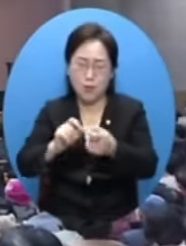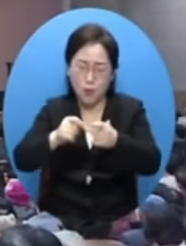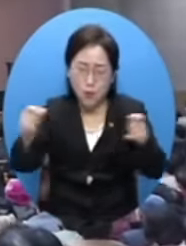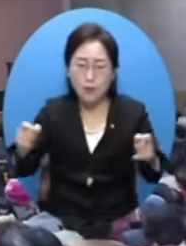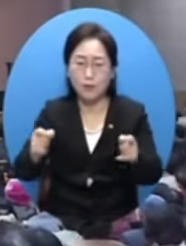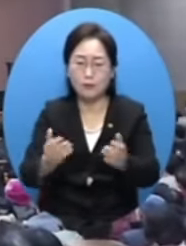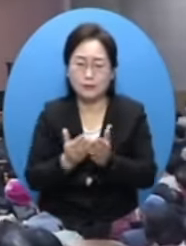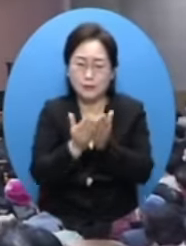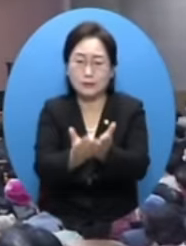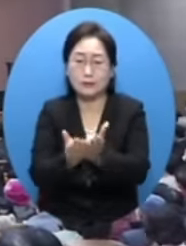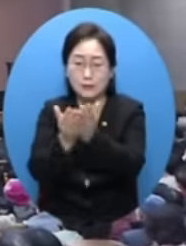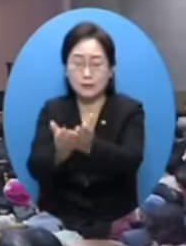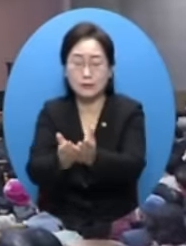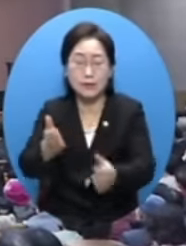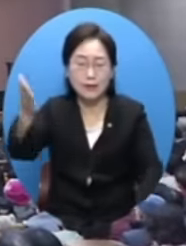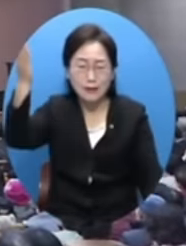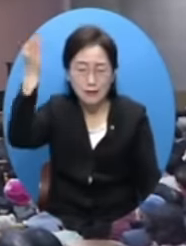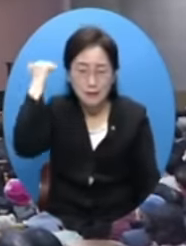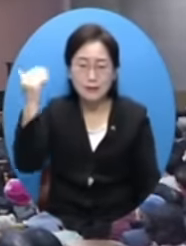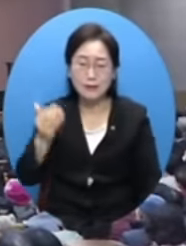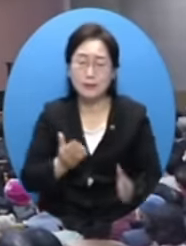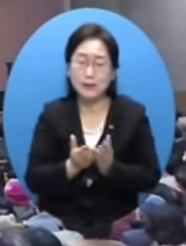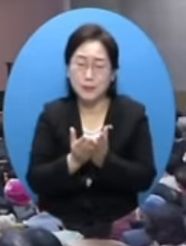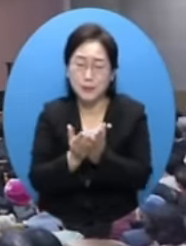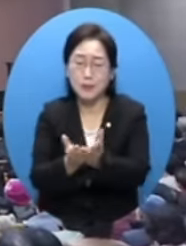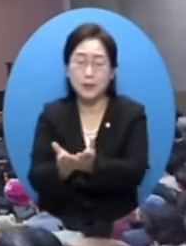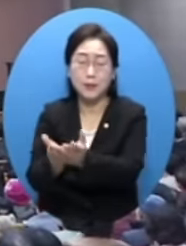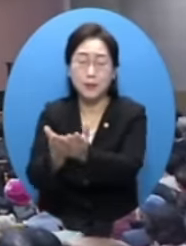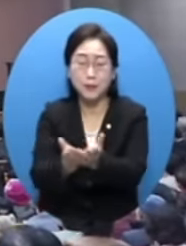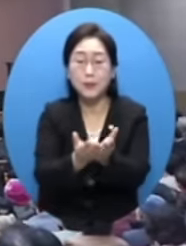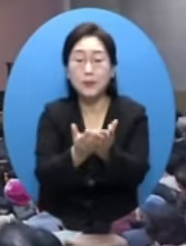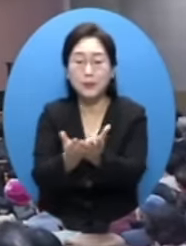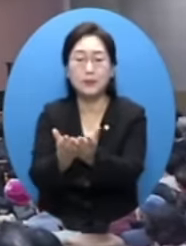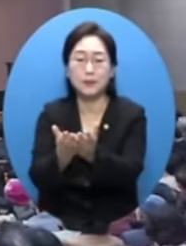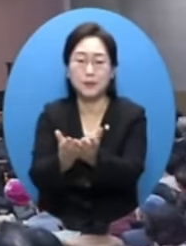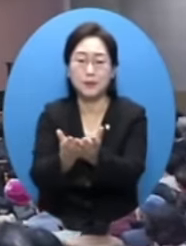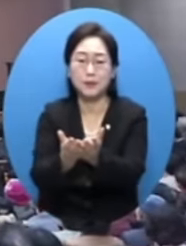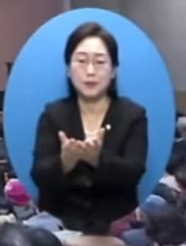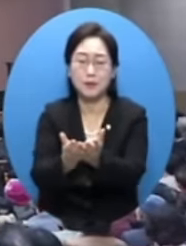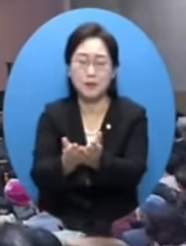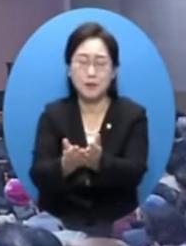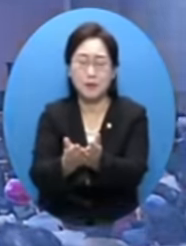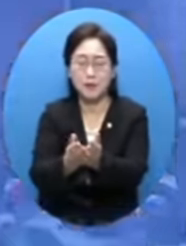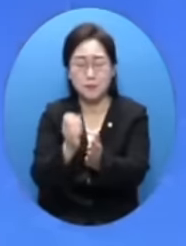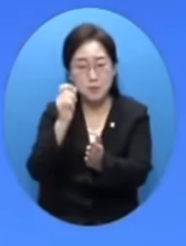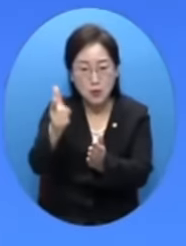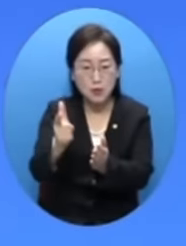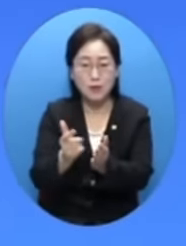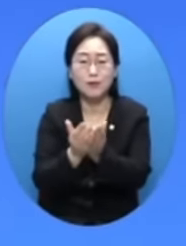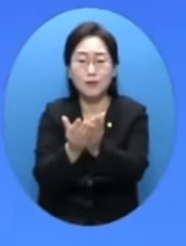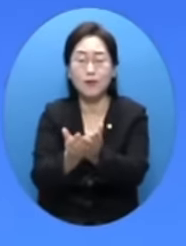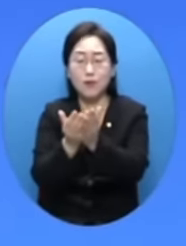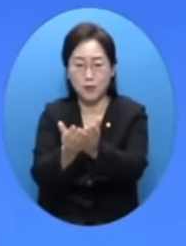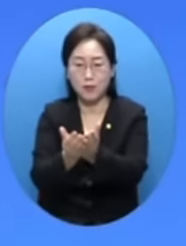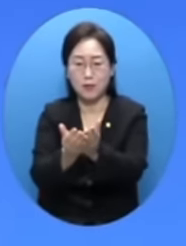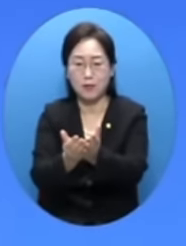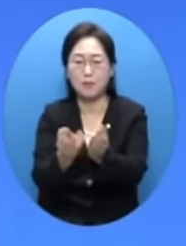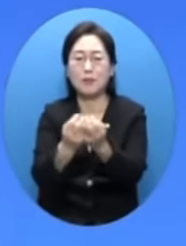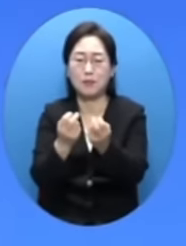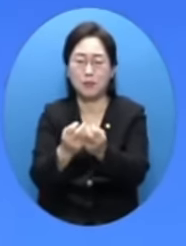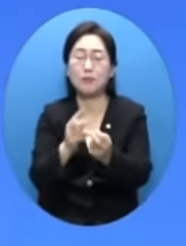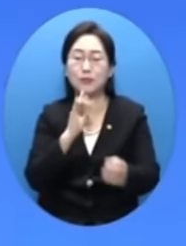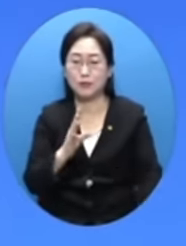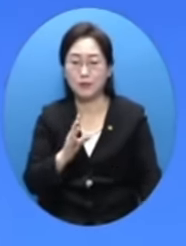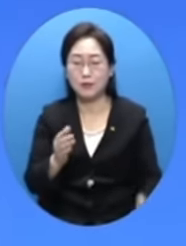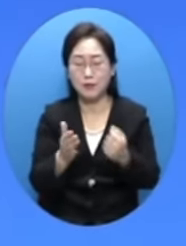당시는 배 밖에는 그 먼 장거리 여행할 수 있는 교통선이 없었기 때문에 배를